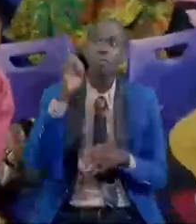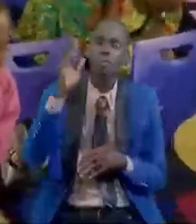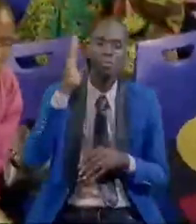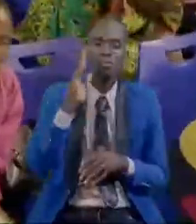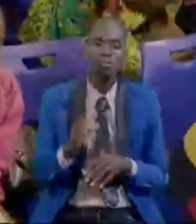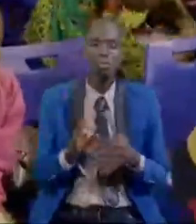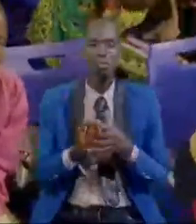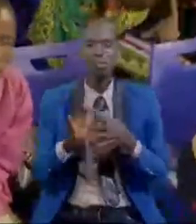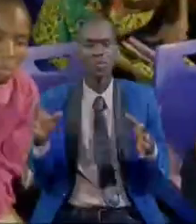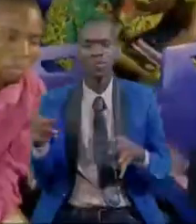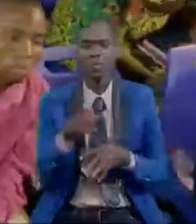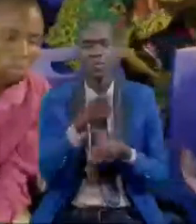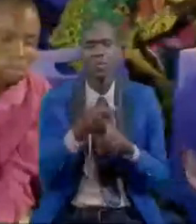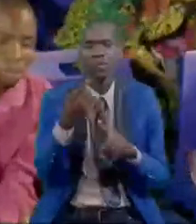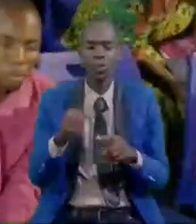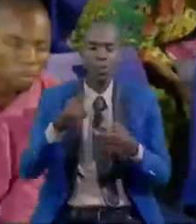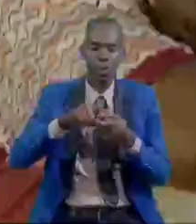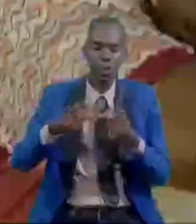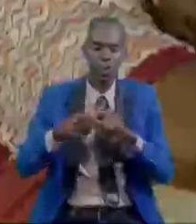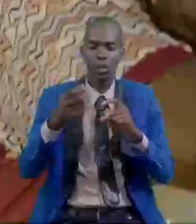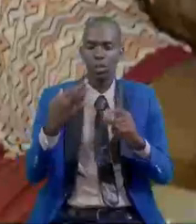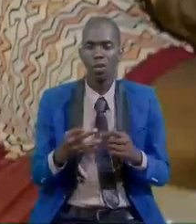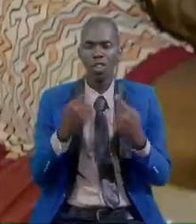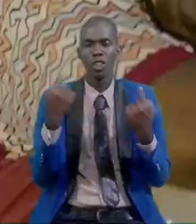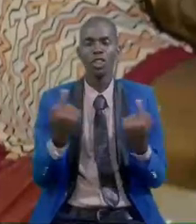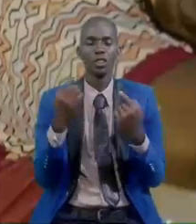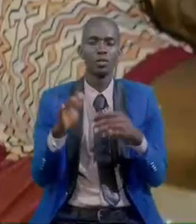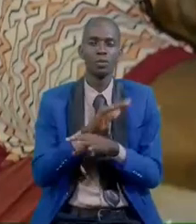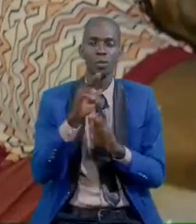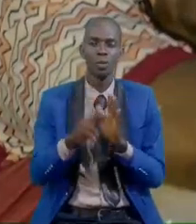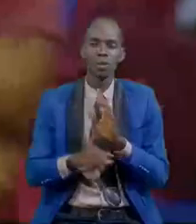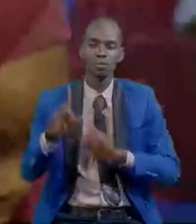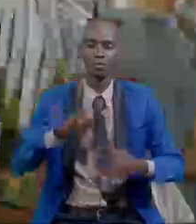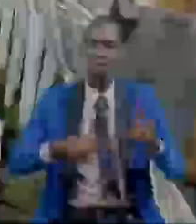Il va te libérer des chaînes du péché. Tu n'as pas dit amen à ça.